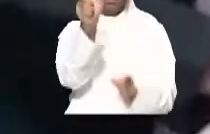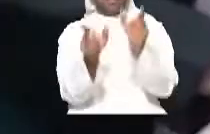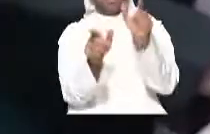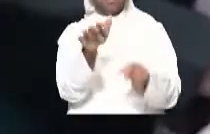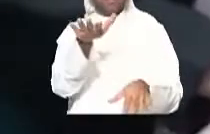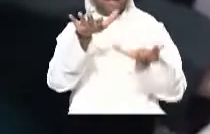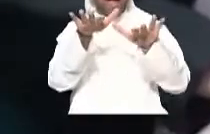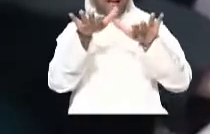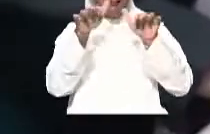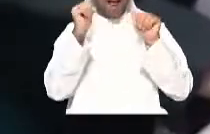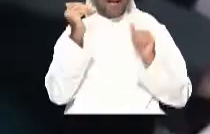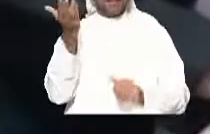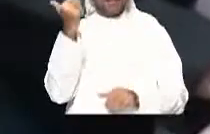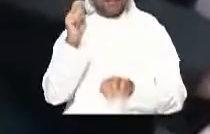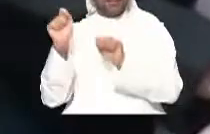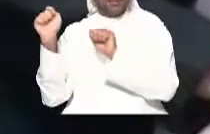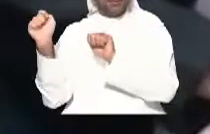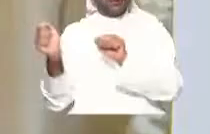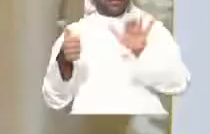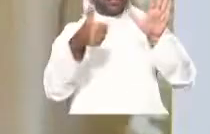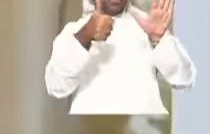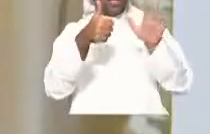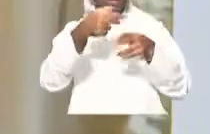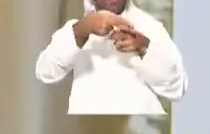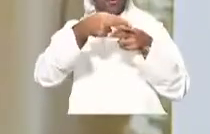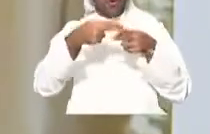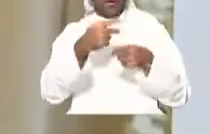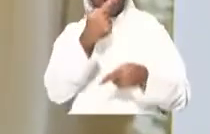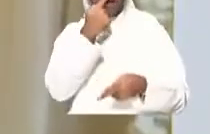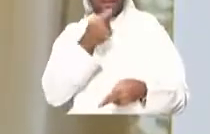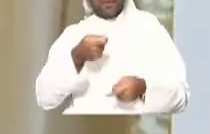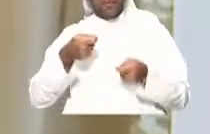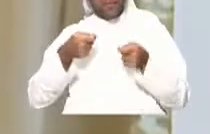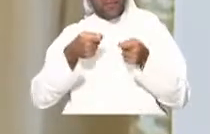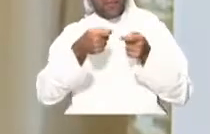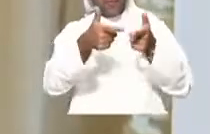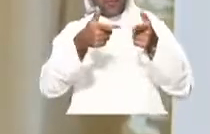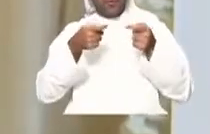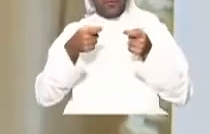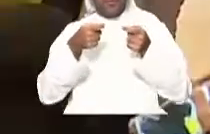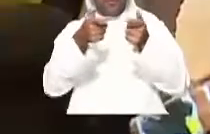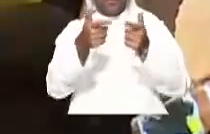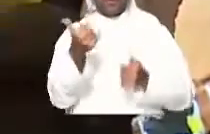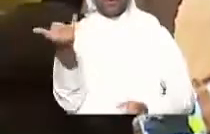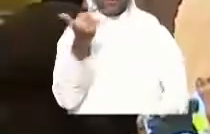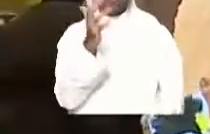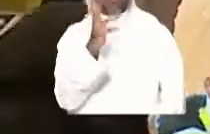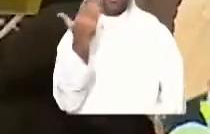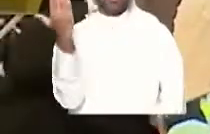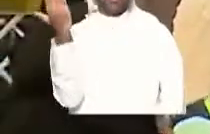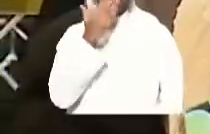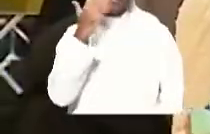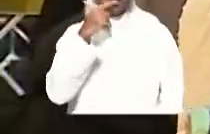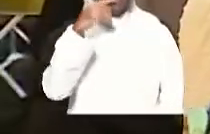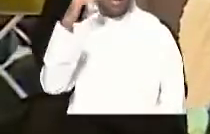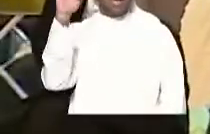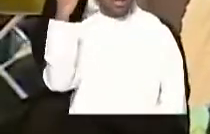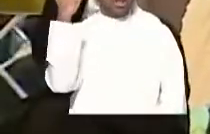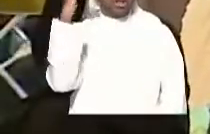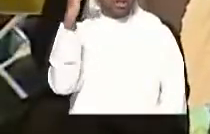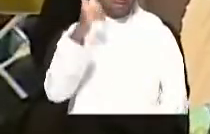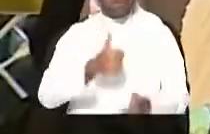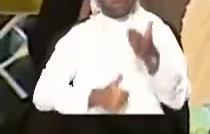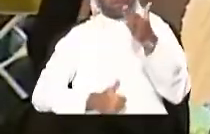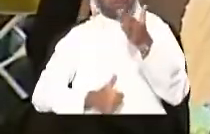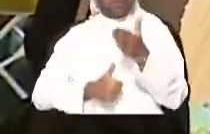فيها الجمعية الكويتية للإغاثة جل اهتمامها لإنجاح مشروع تأهيل الشباب لما له من